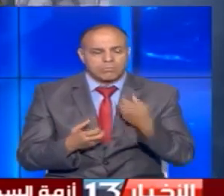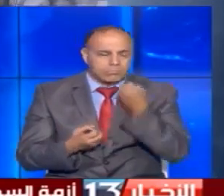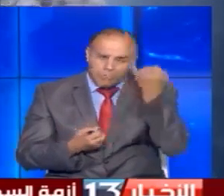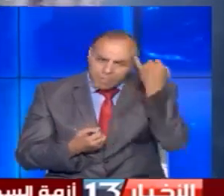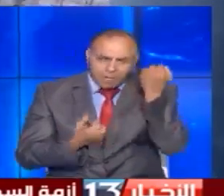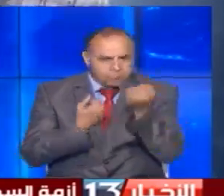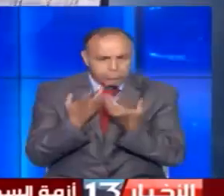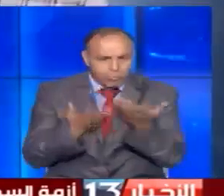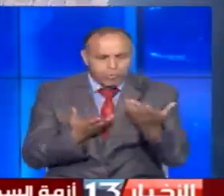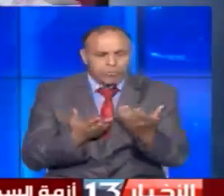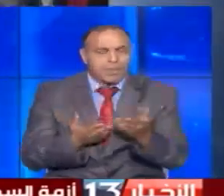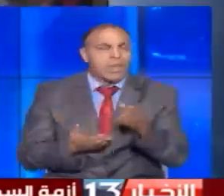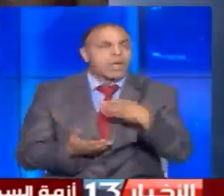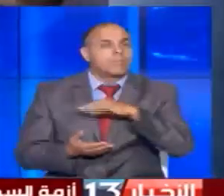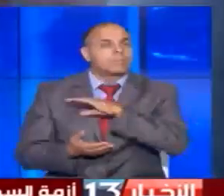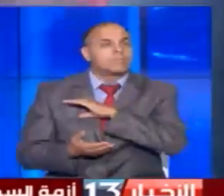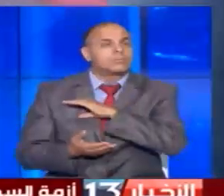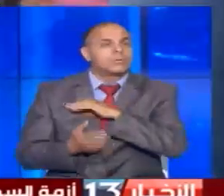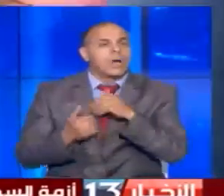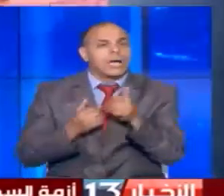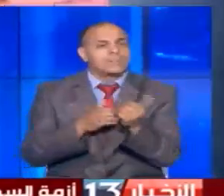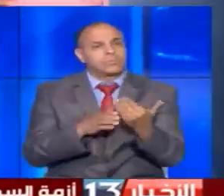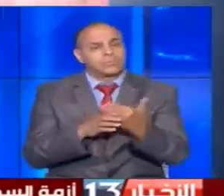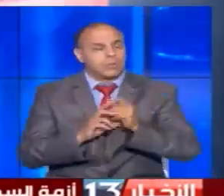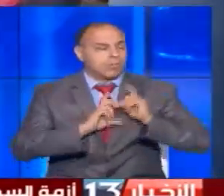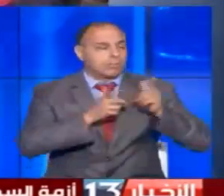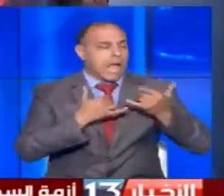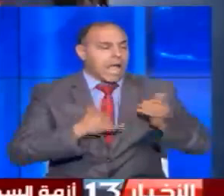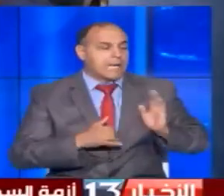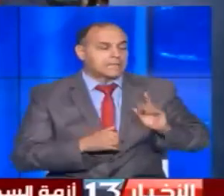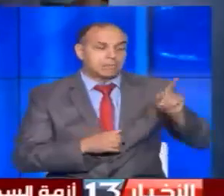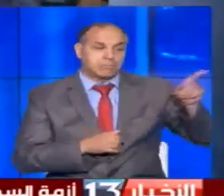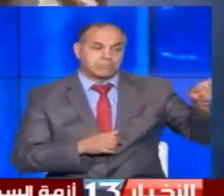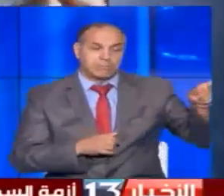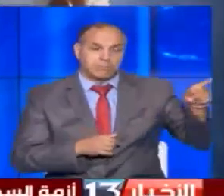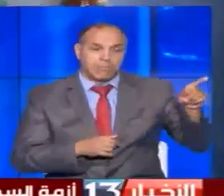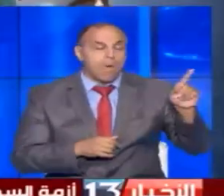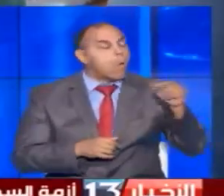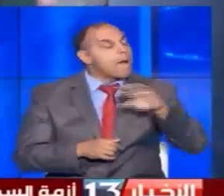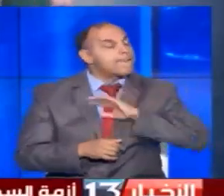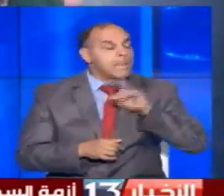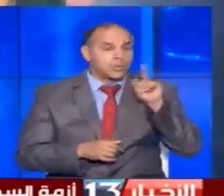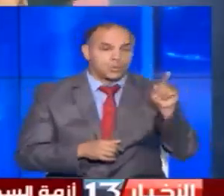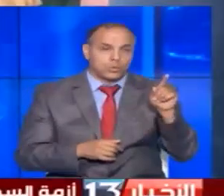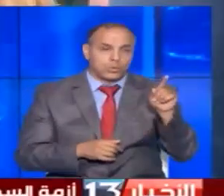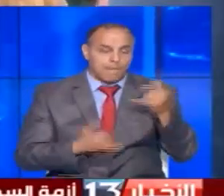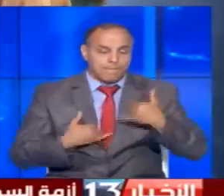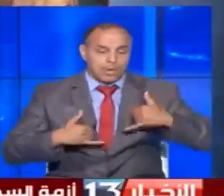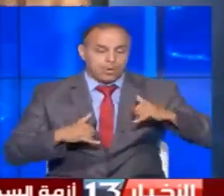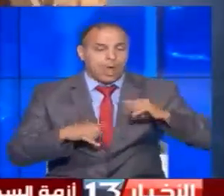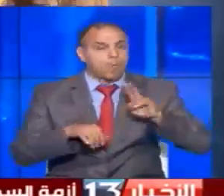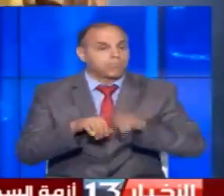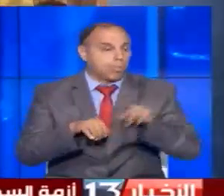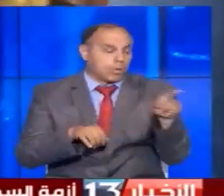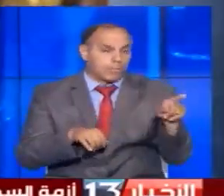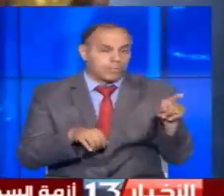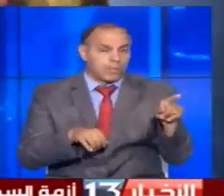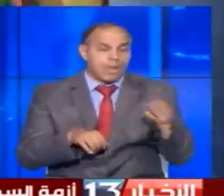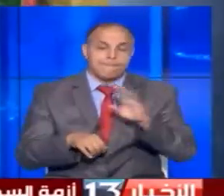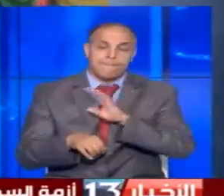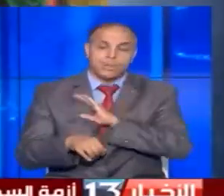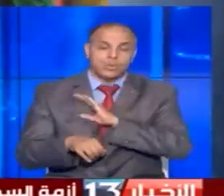وقد حملت القوى المعارضه لحكم المجلس العسكري الانتقالي في السودان المجلس العسكري الحاكم المسؤوليه